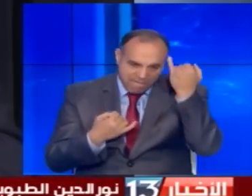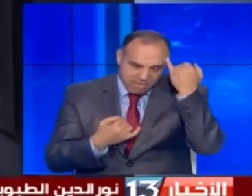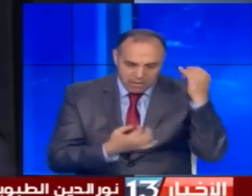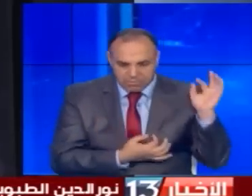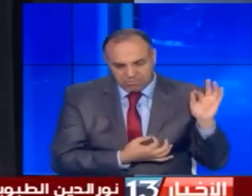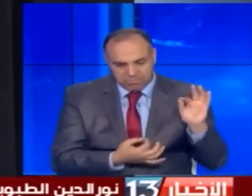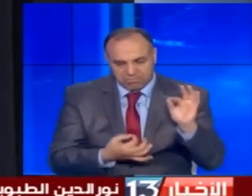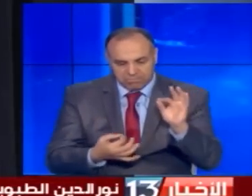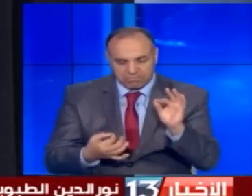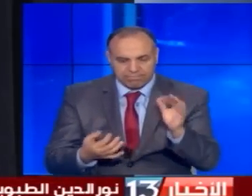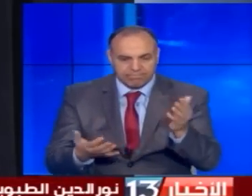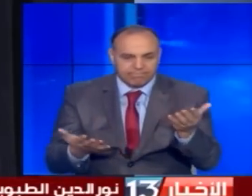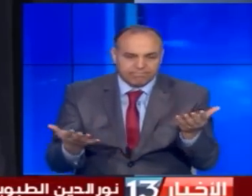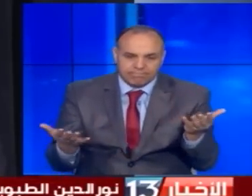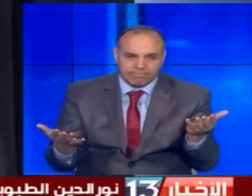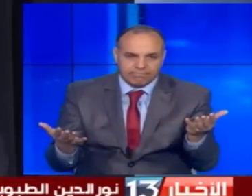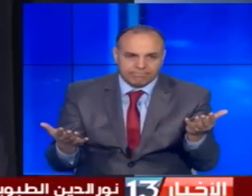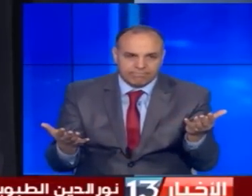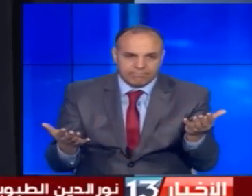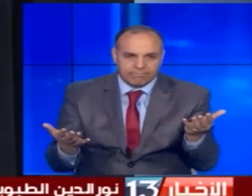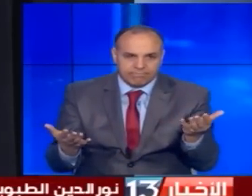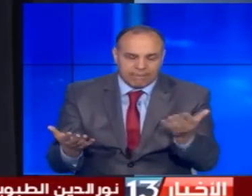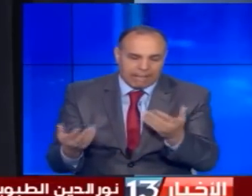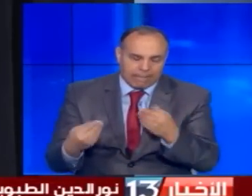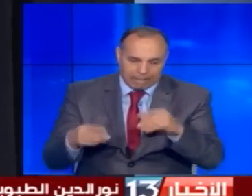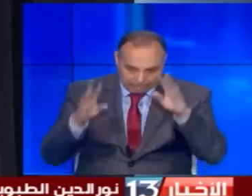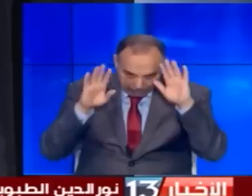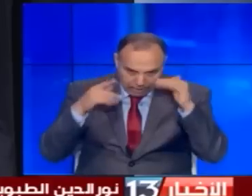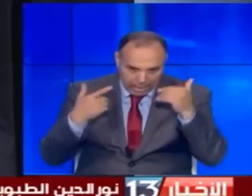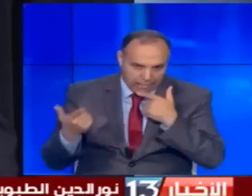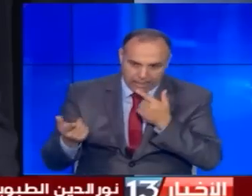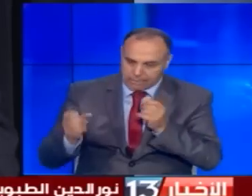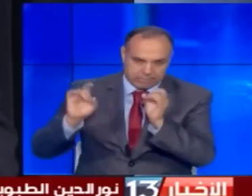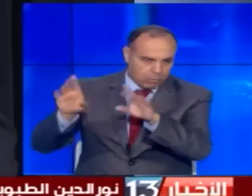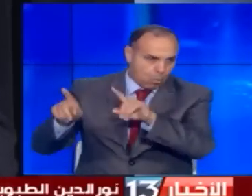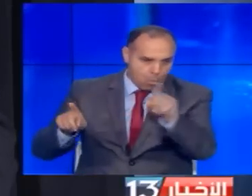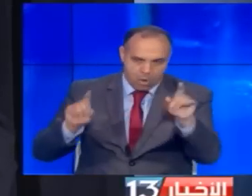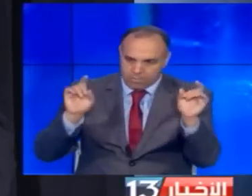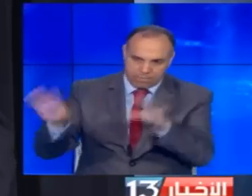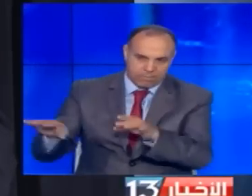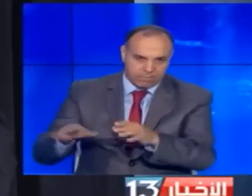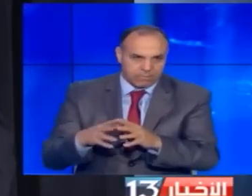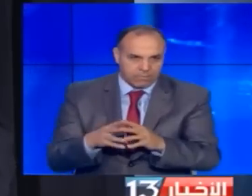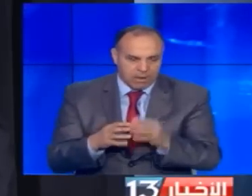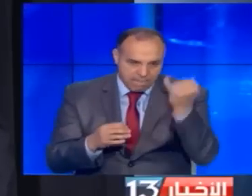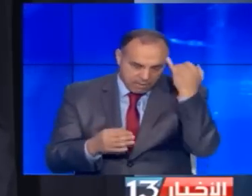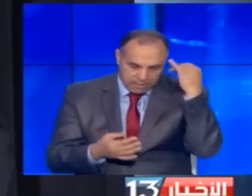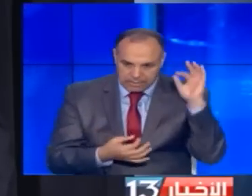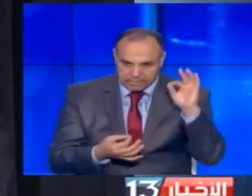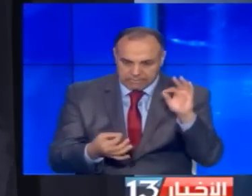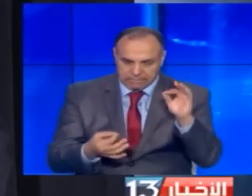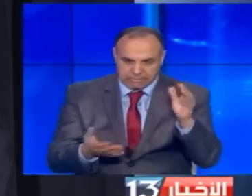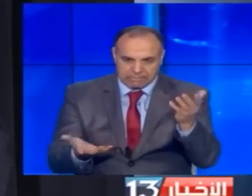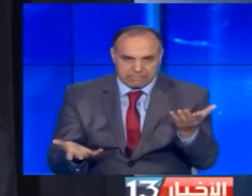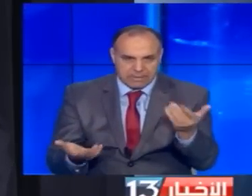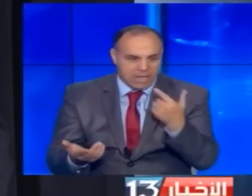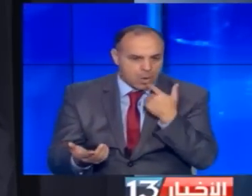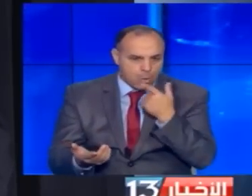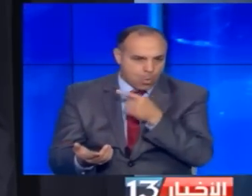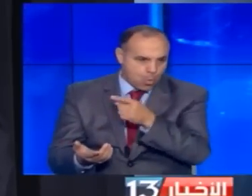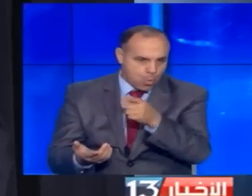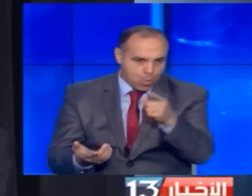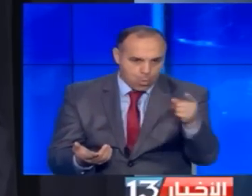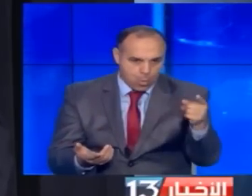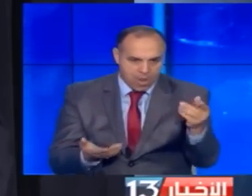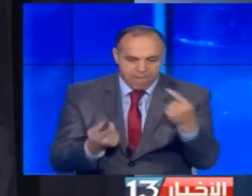والمقترحات المقدمة، ما احنا ماناش نتاع فوتات وماناش نساطوا في حتى حد، أو مقترحات. أنا قلت لهم الأولاد البارح